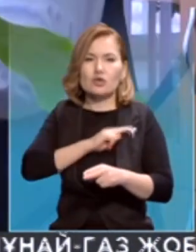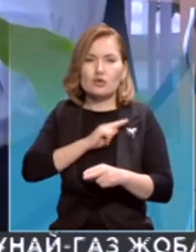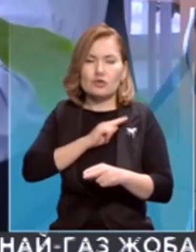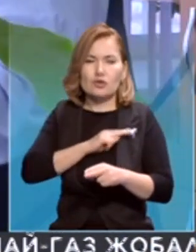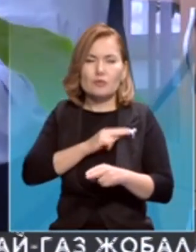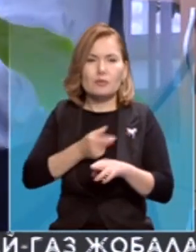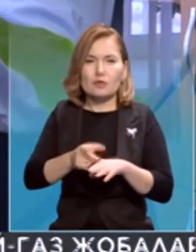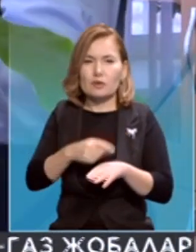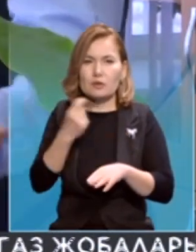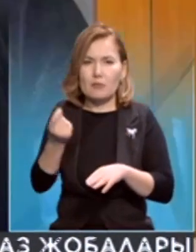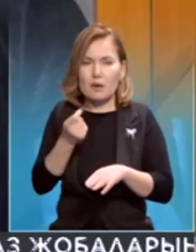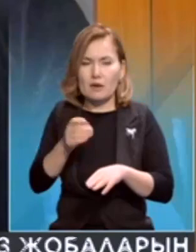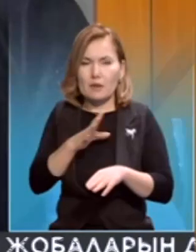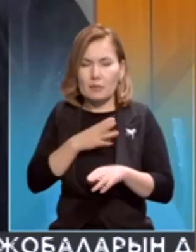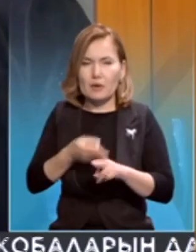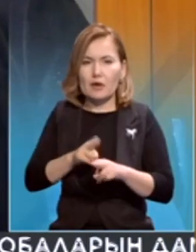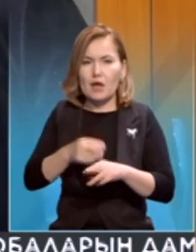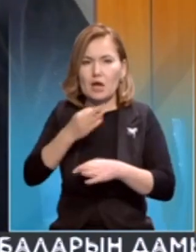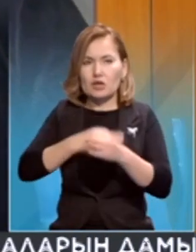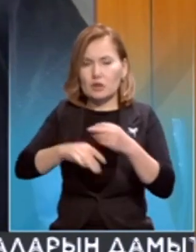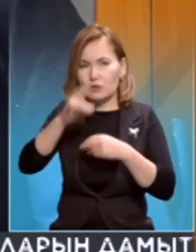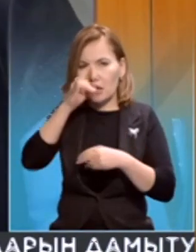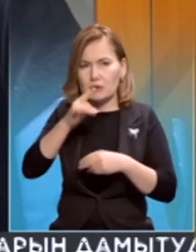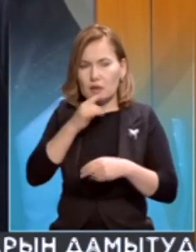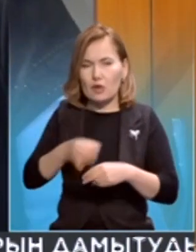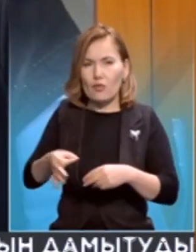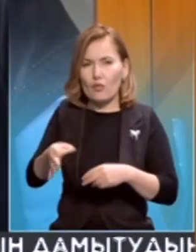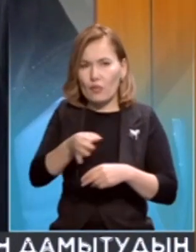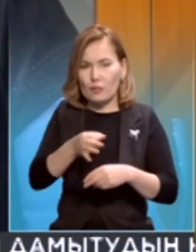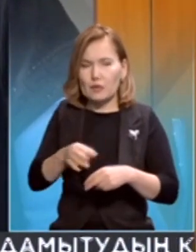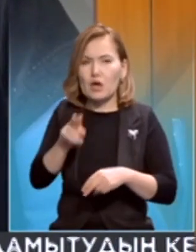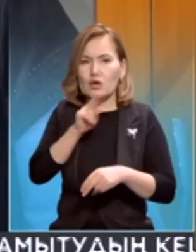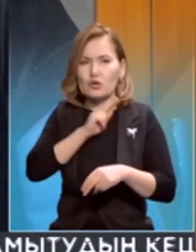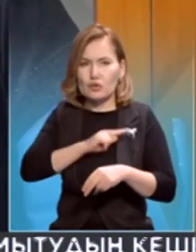жерде, өте көп. Ал егер осы жерге келсе, осы жерде